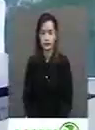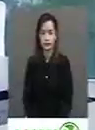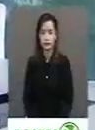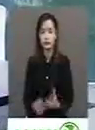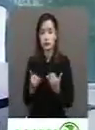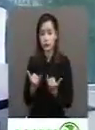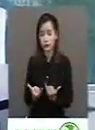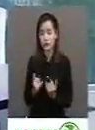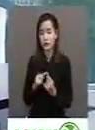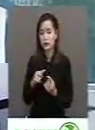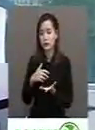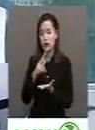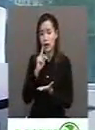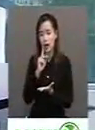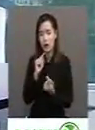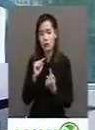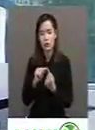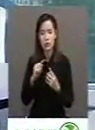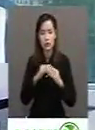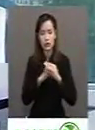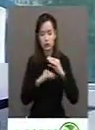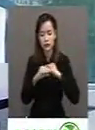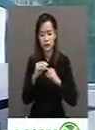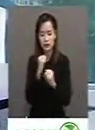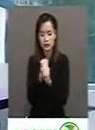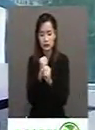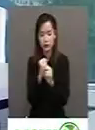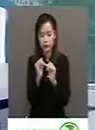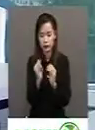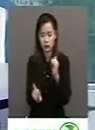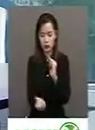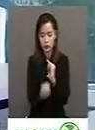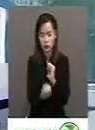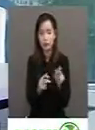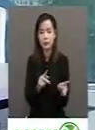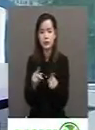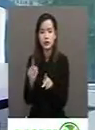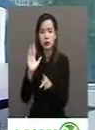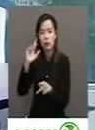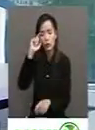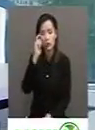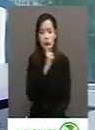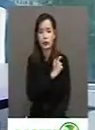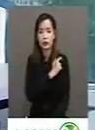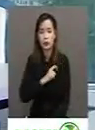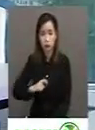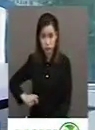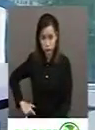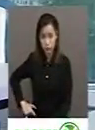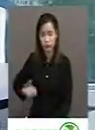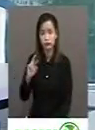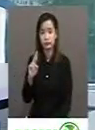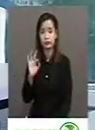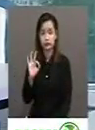รงนี้ค่ะกลับมาติดตามความคืบหน้าในการจัดสร้างพระเมรุมาตรสำหรับงานพระราชพิธีถวายพระเพลิงพระบรมศพพระบาทสมเด็จพระป